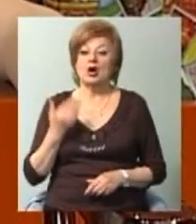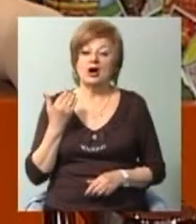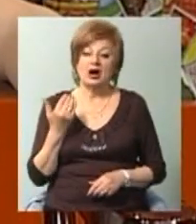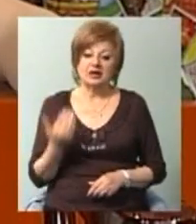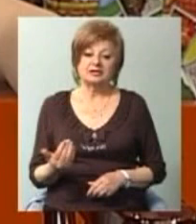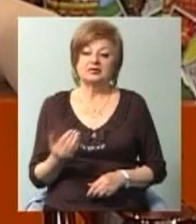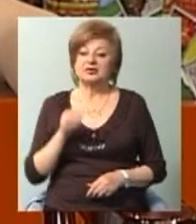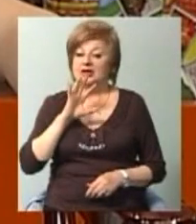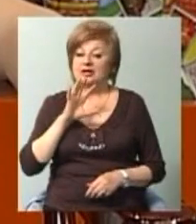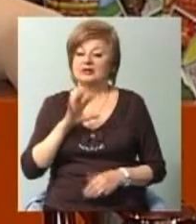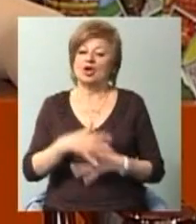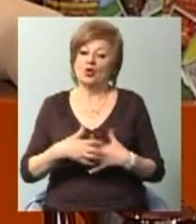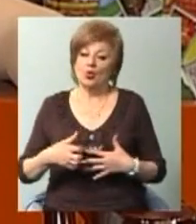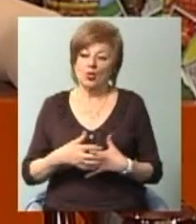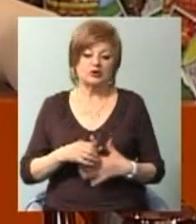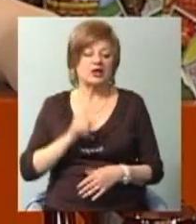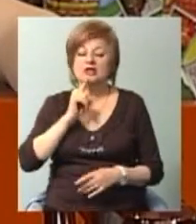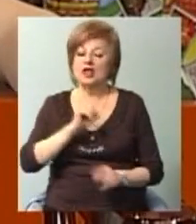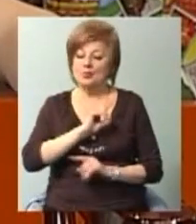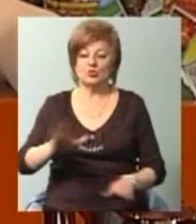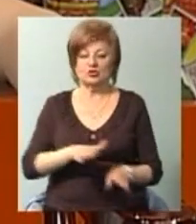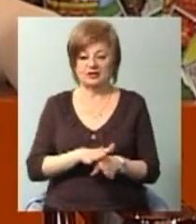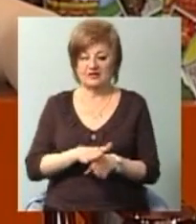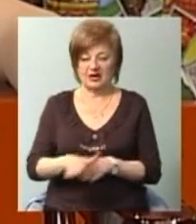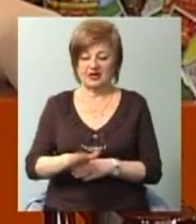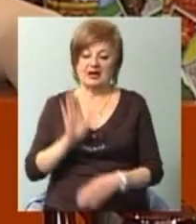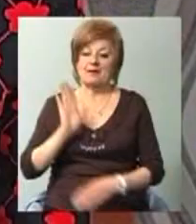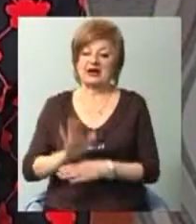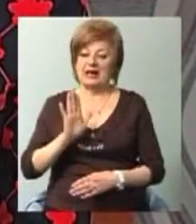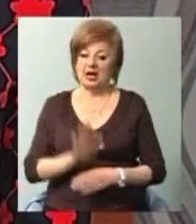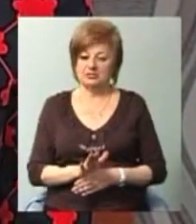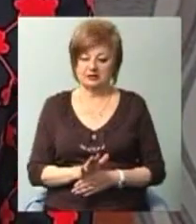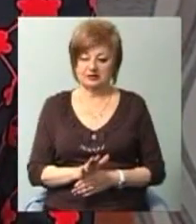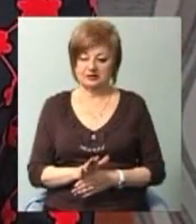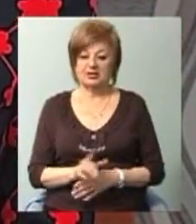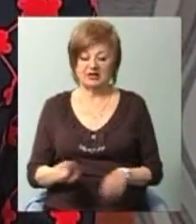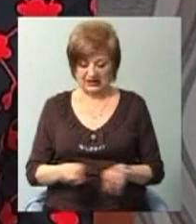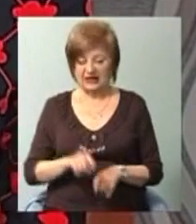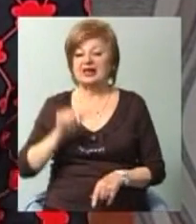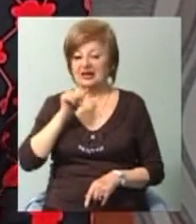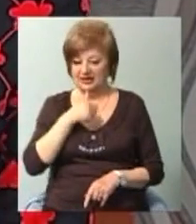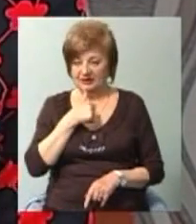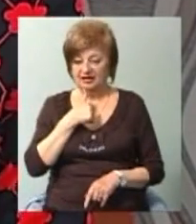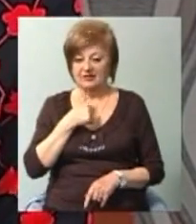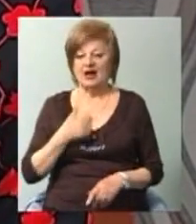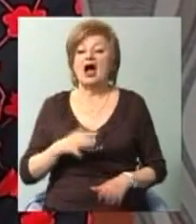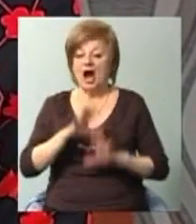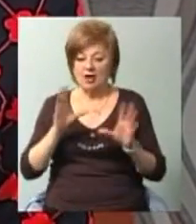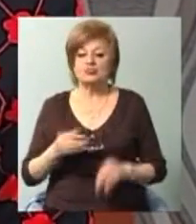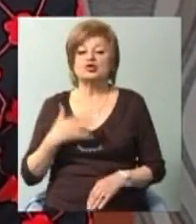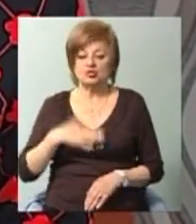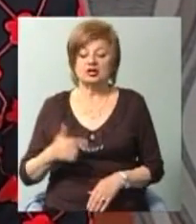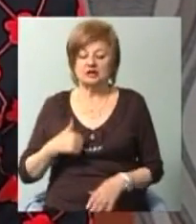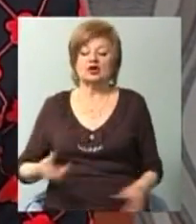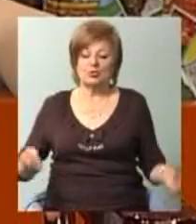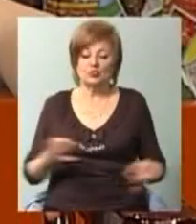вони не будуть виконувати накази. Такі ліниві коти. А як ти гадаєш, для чого взагалі нам потрібні